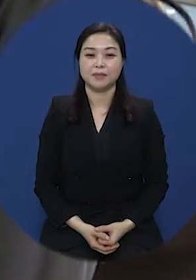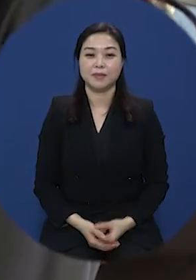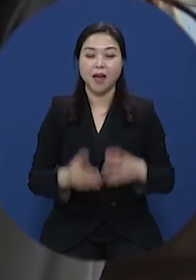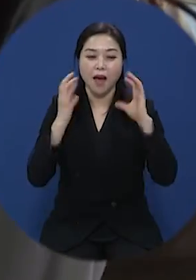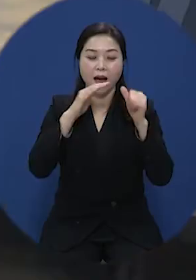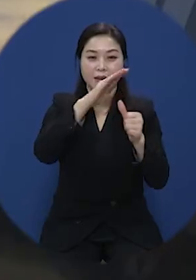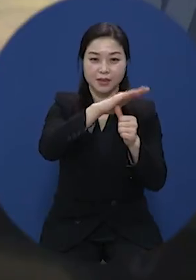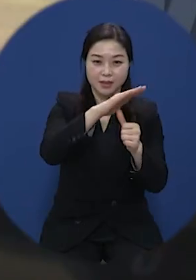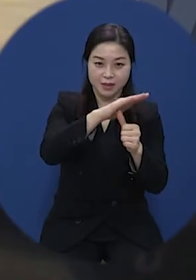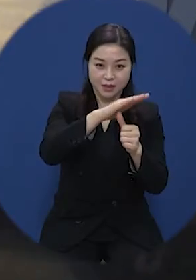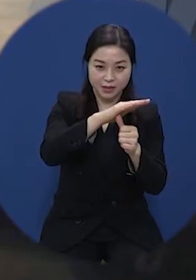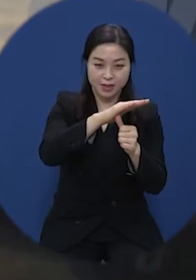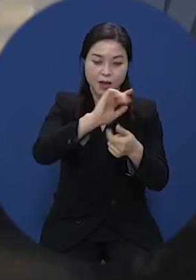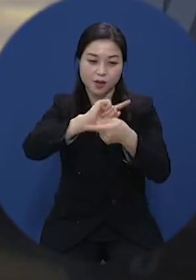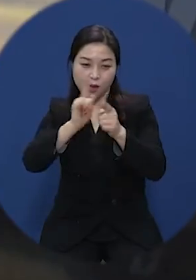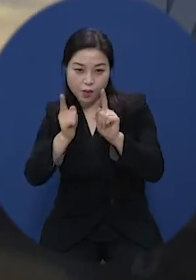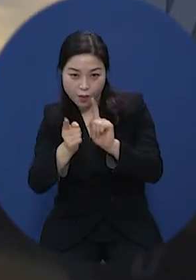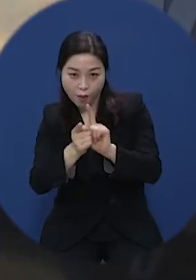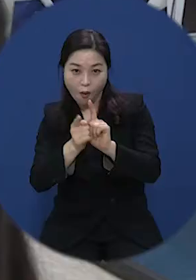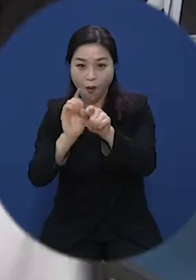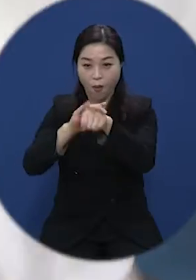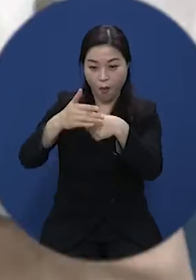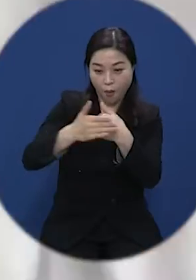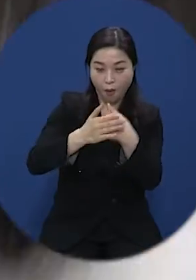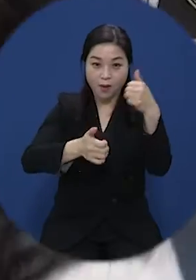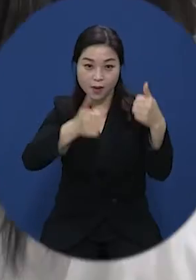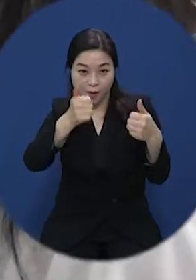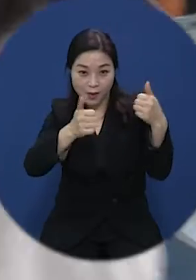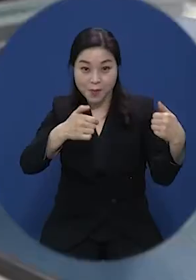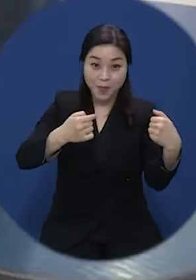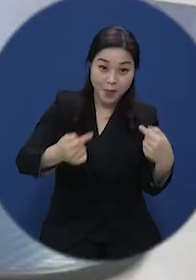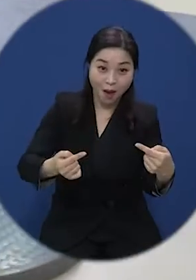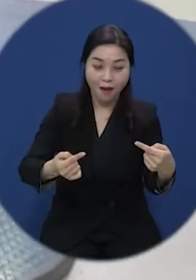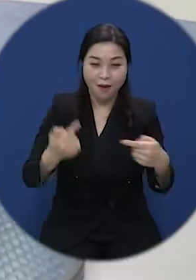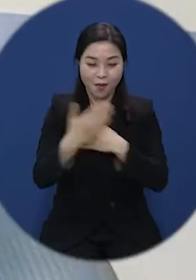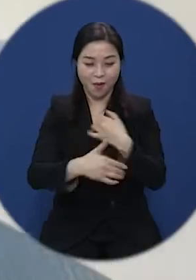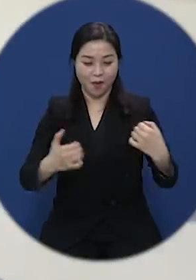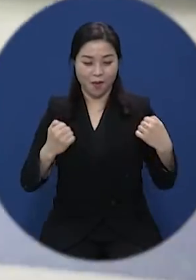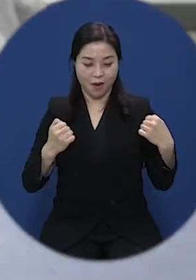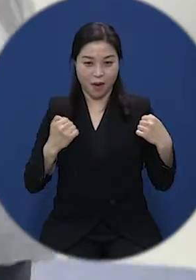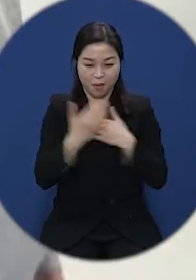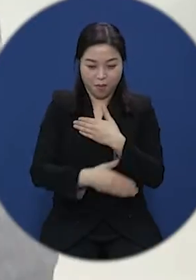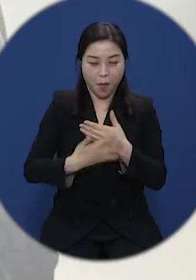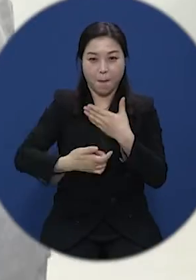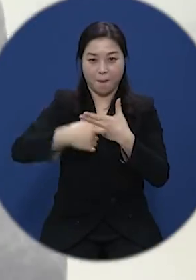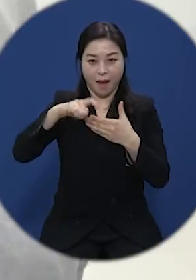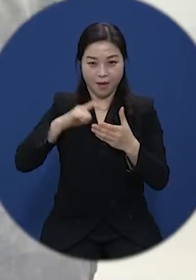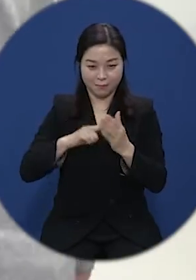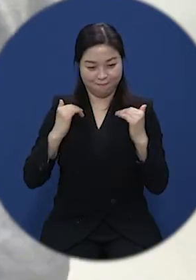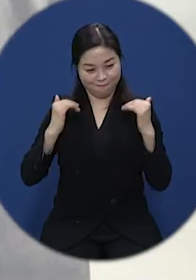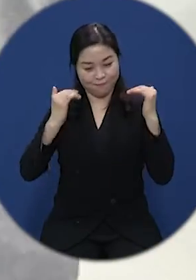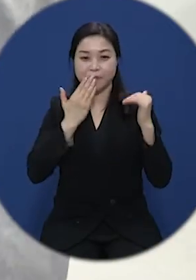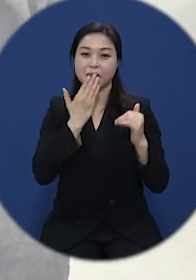아이들이 규칙 속에서 서로 협력하며 경기에 도전. 건강한 몸과 마음을 길러줍니다.